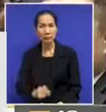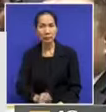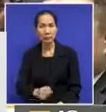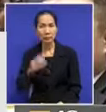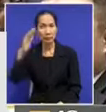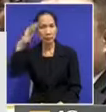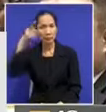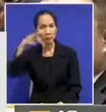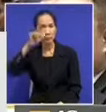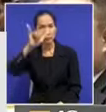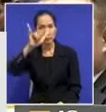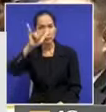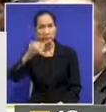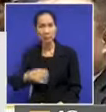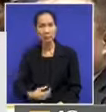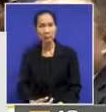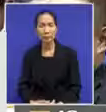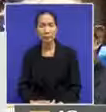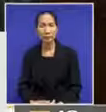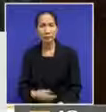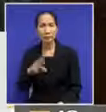พลเอกประยุทธ์จันทร์โอชาครับ